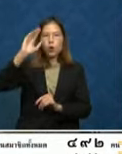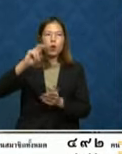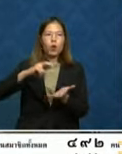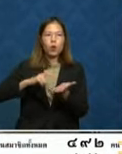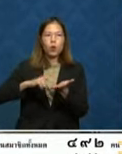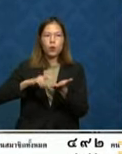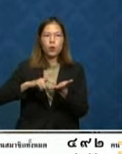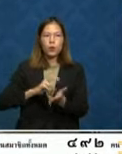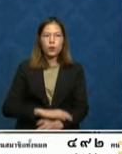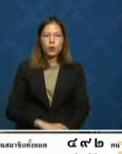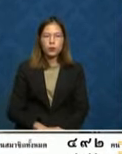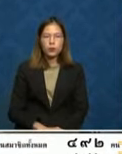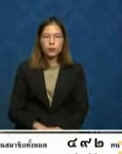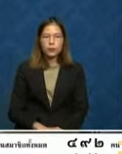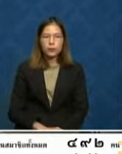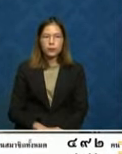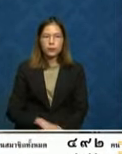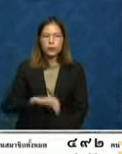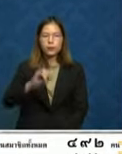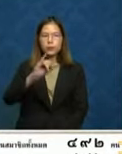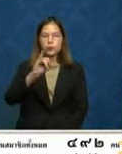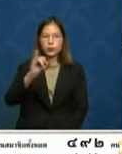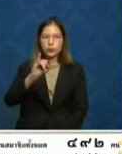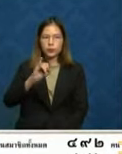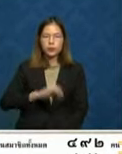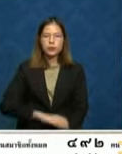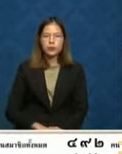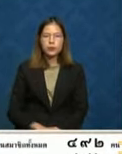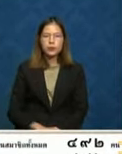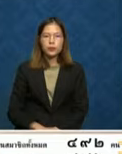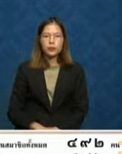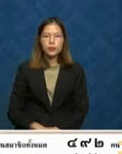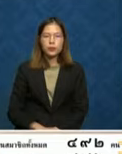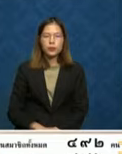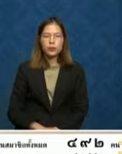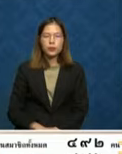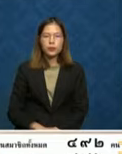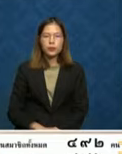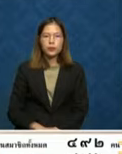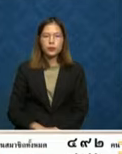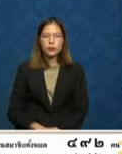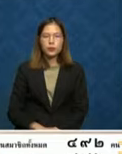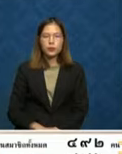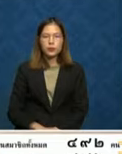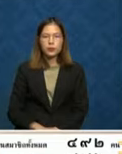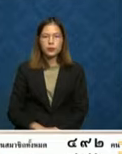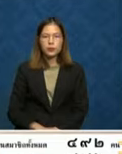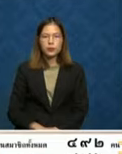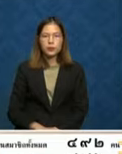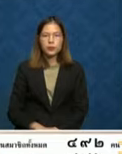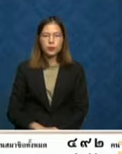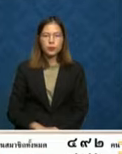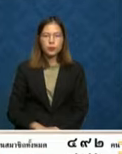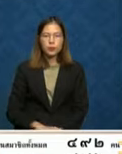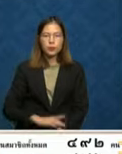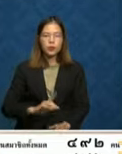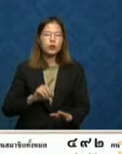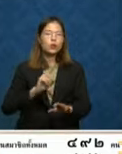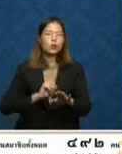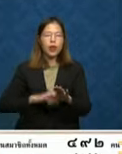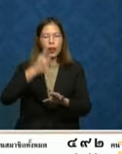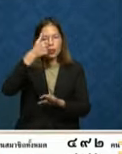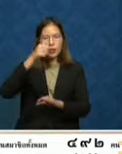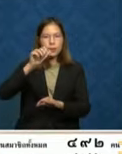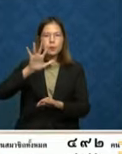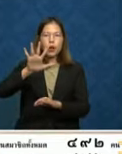ครับผู้รับรองถูกต้องครับเป็นอันว่าแปรยติเป็นเอ่อระยะเวลา 15วันนะครับเป็นอัน